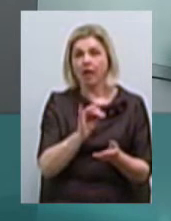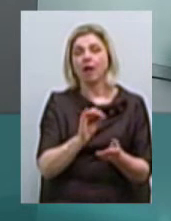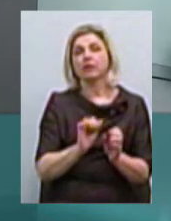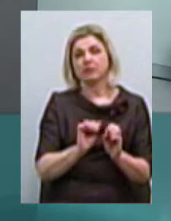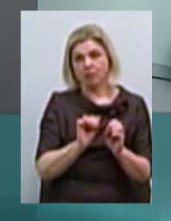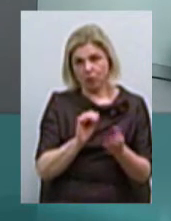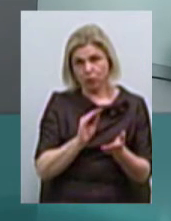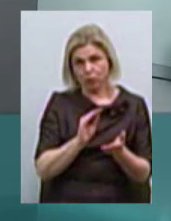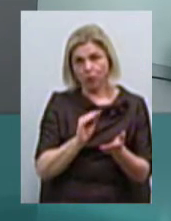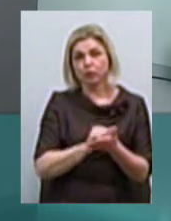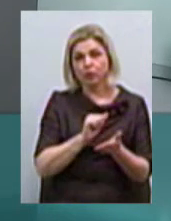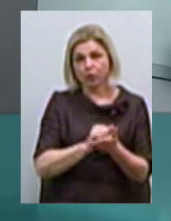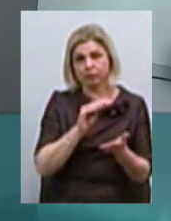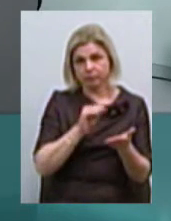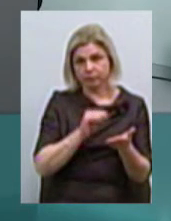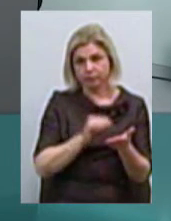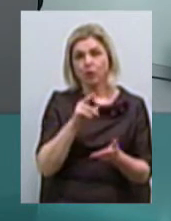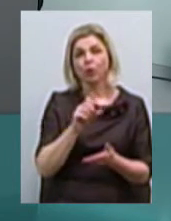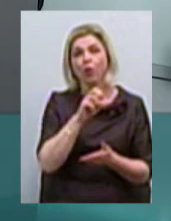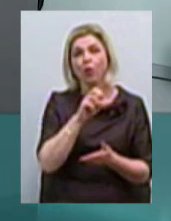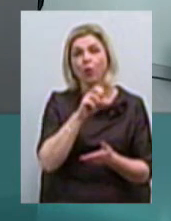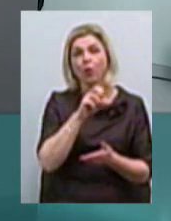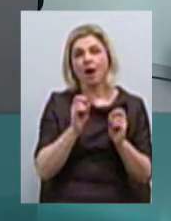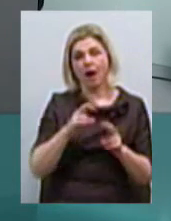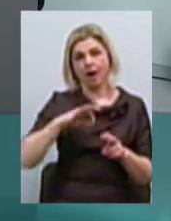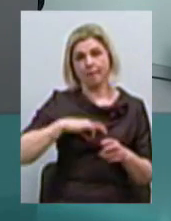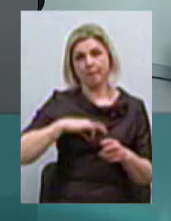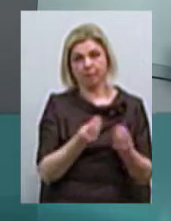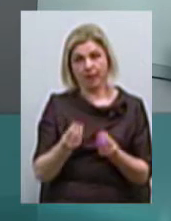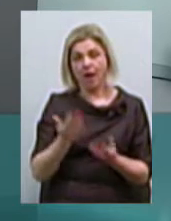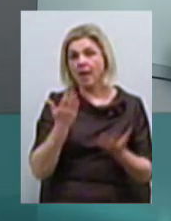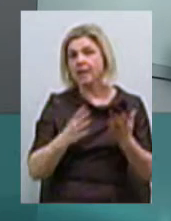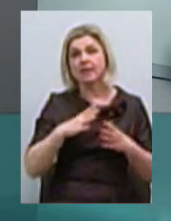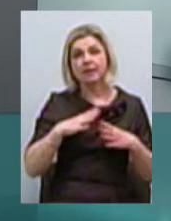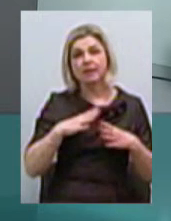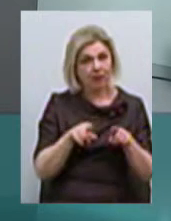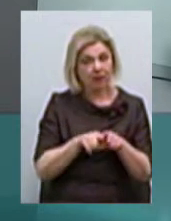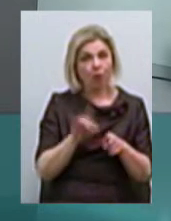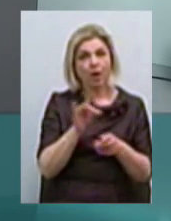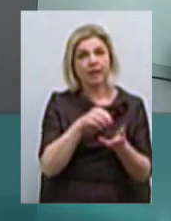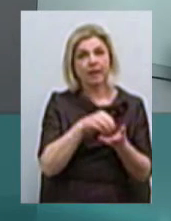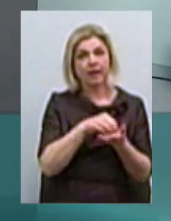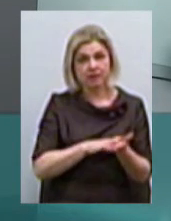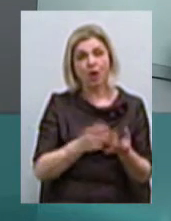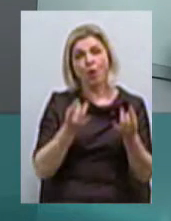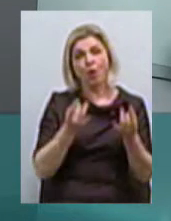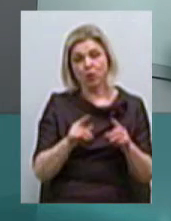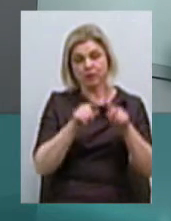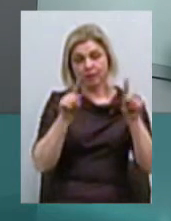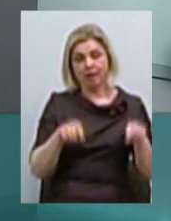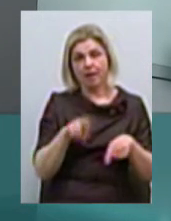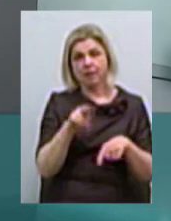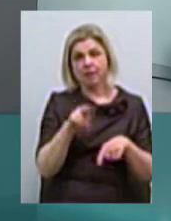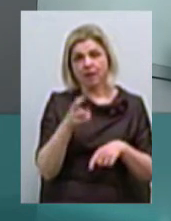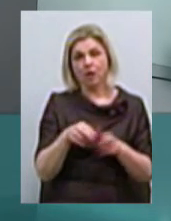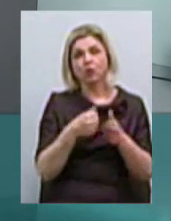як підприємець. У випадку, якщо не відбулася державна реєстрація, тоді подається податкова декларація фізичної особи в